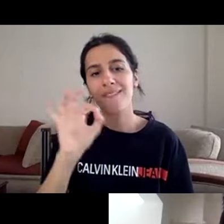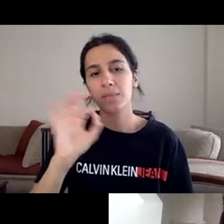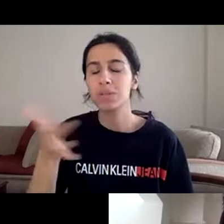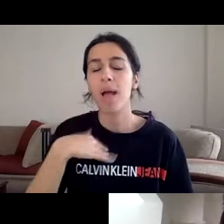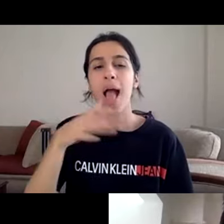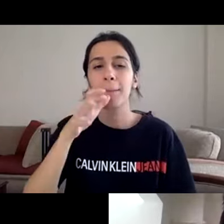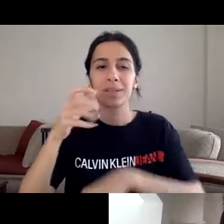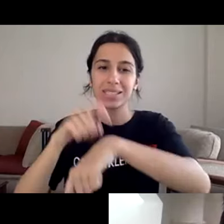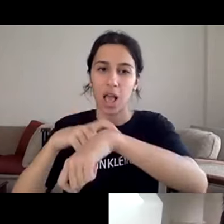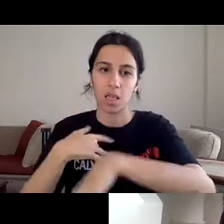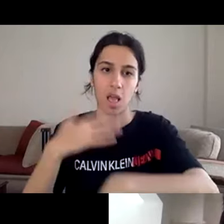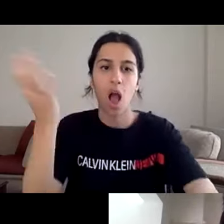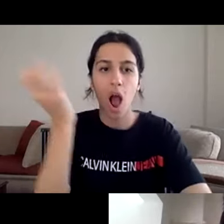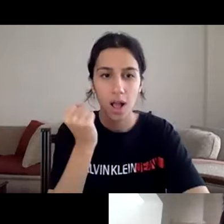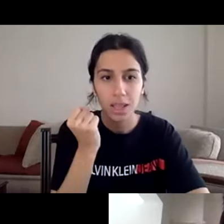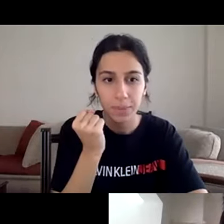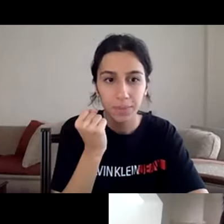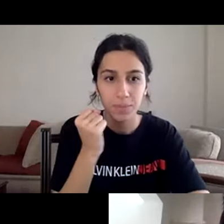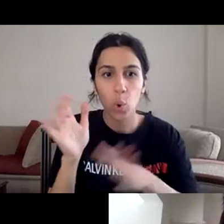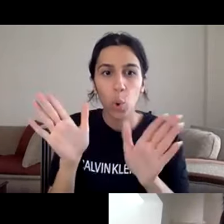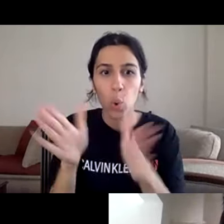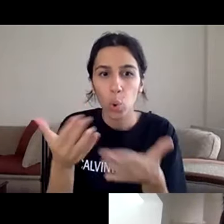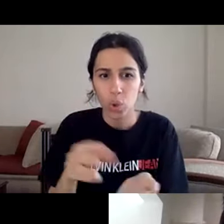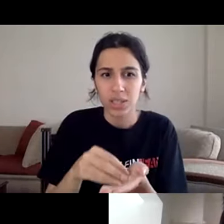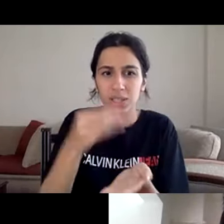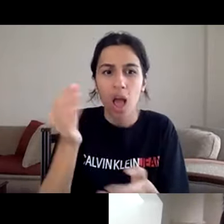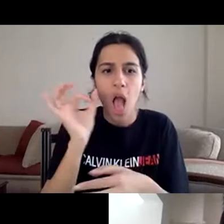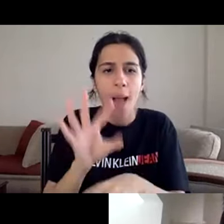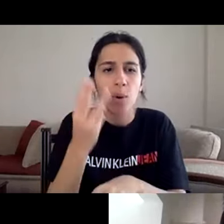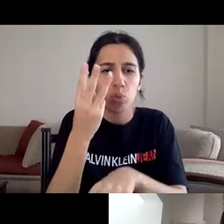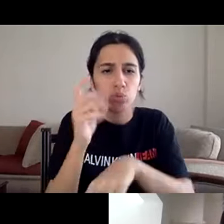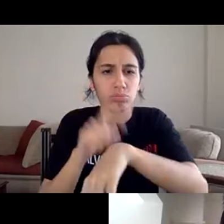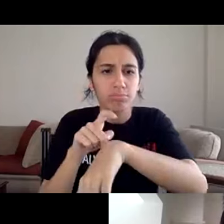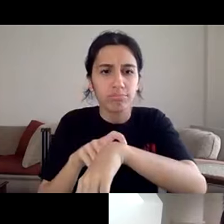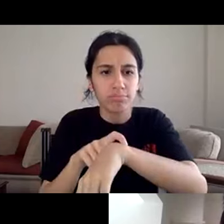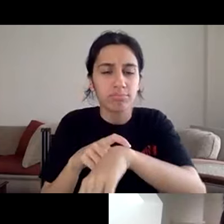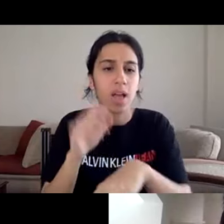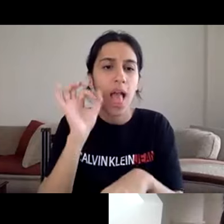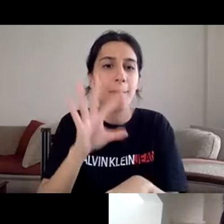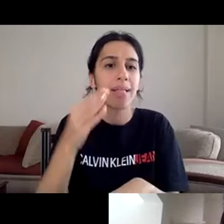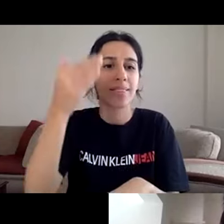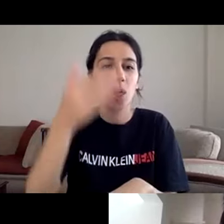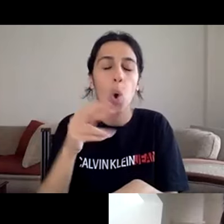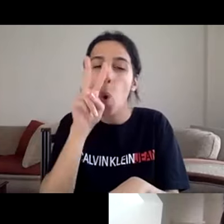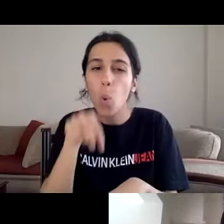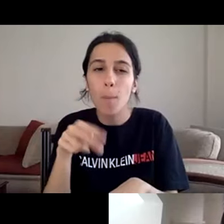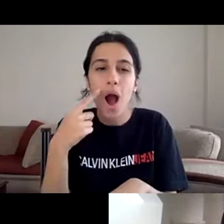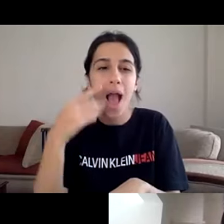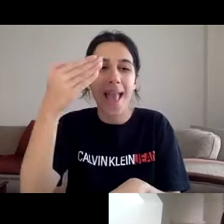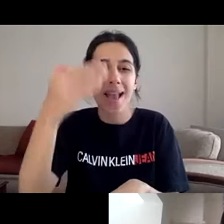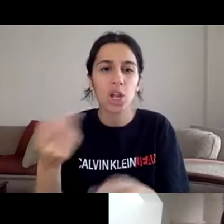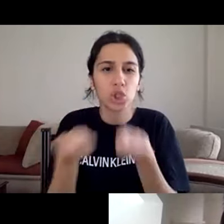mesela hocam, aldım. Kutudan çıkarttım, tık tık 3 defa bastım, ekran okuyucu çalıştı ve saati